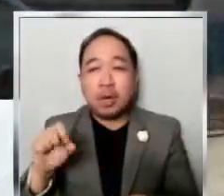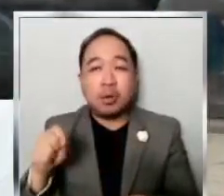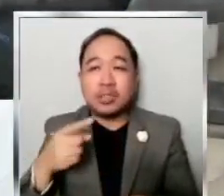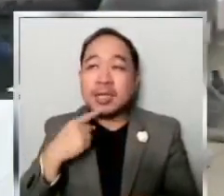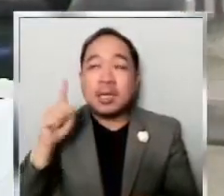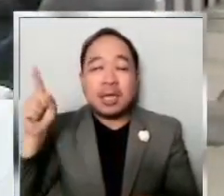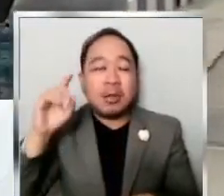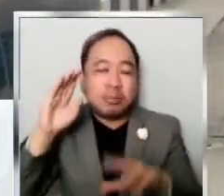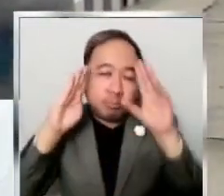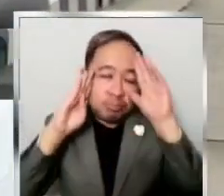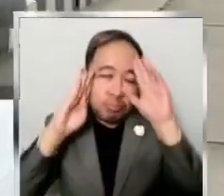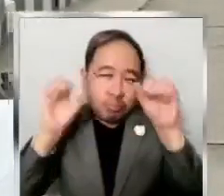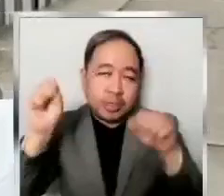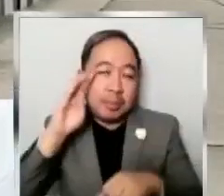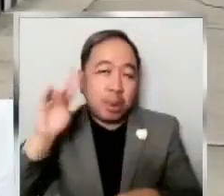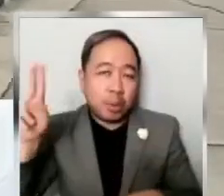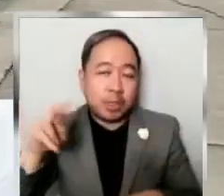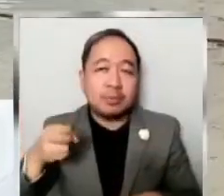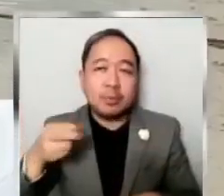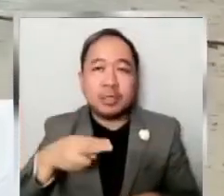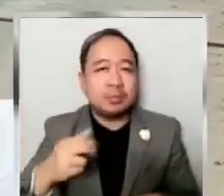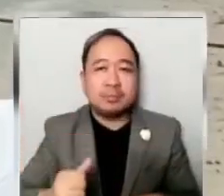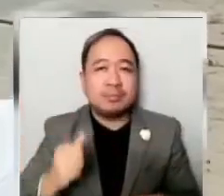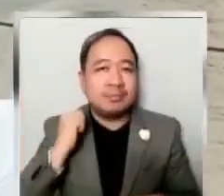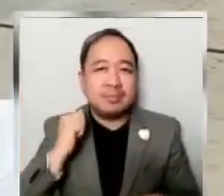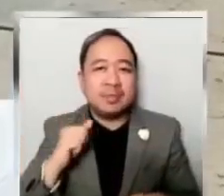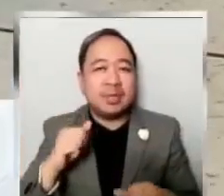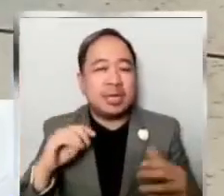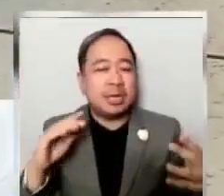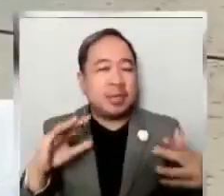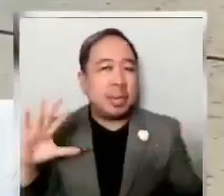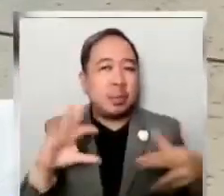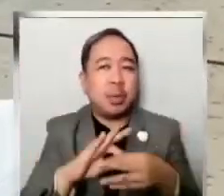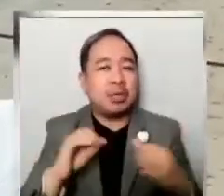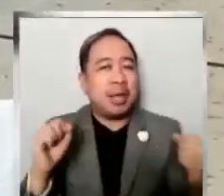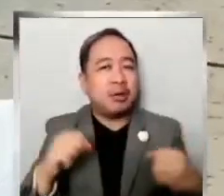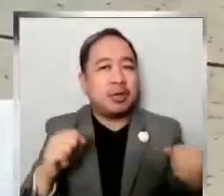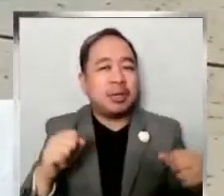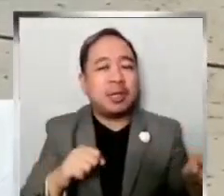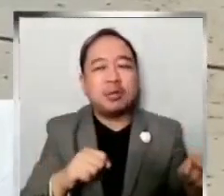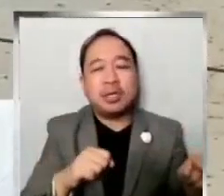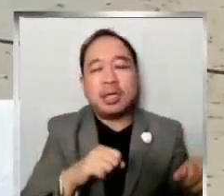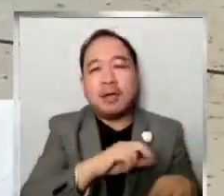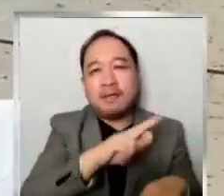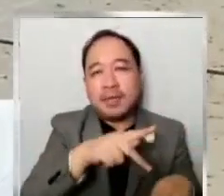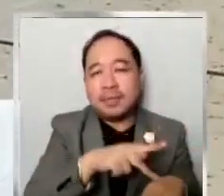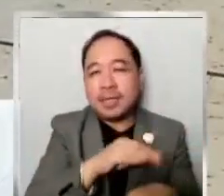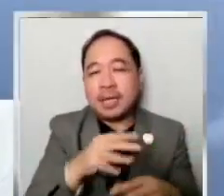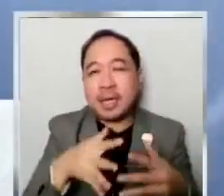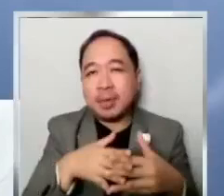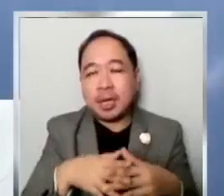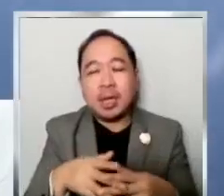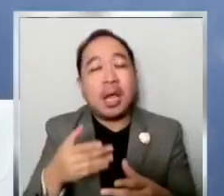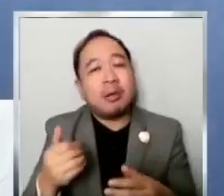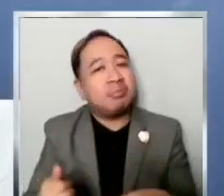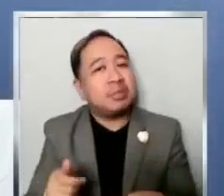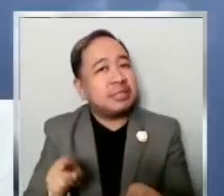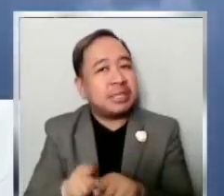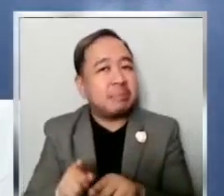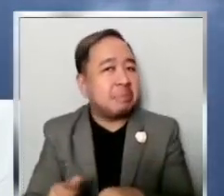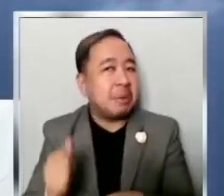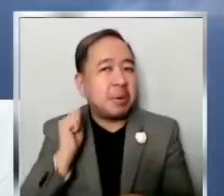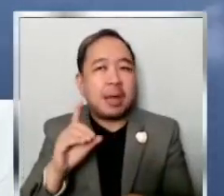Jr. ang pag-review sa Mutual Defense Treaty sa pagitan ng Pilipinas at Amerika at sa EDCA o Enhanced Defense Cooperation Agreement